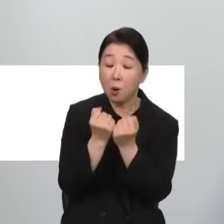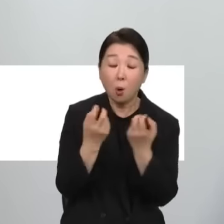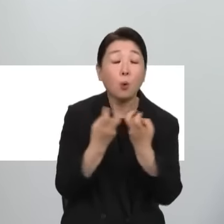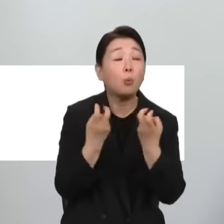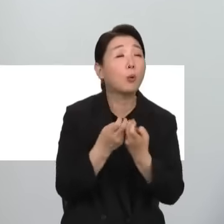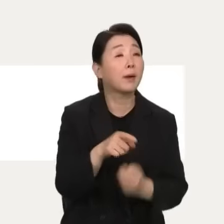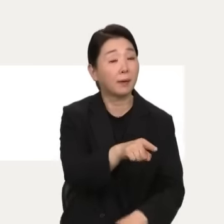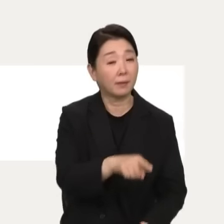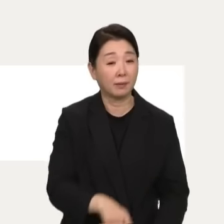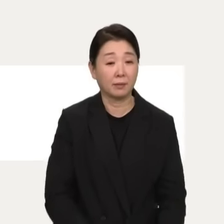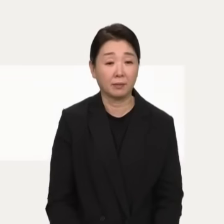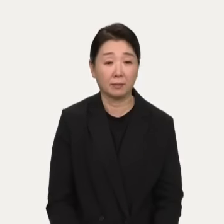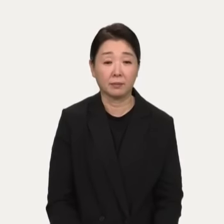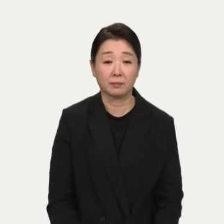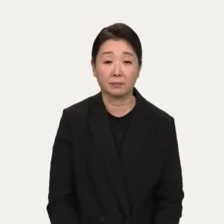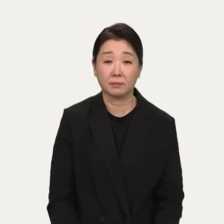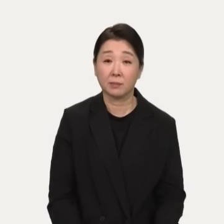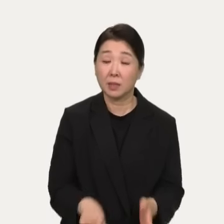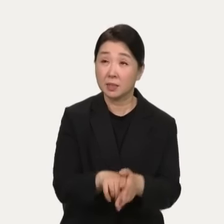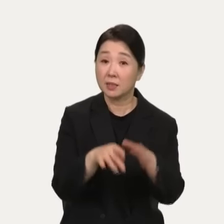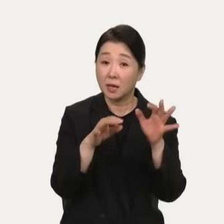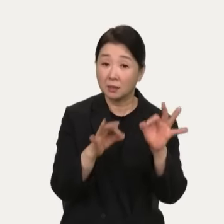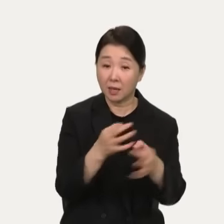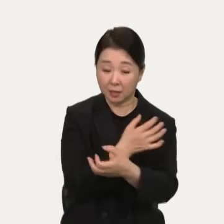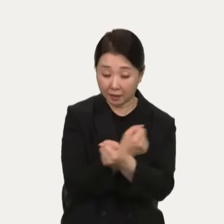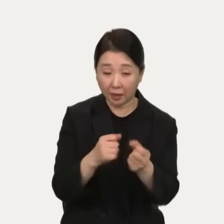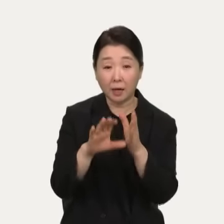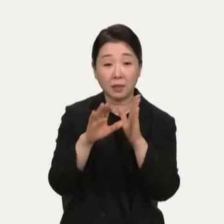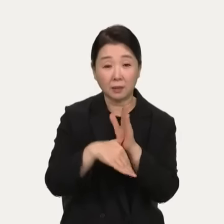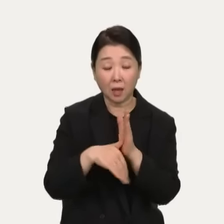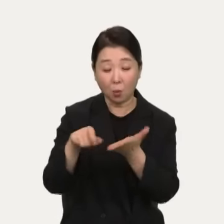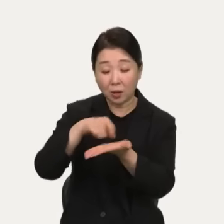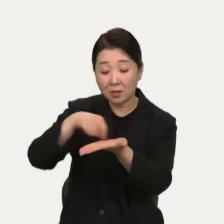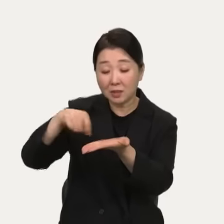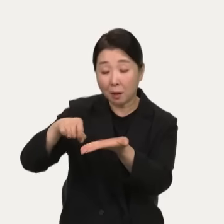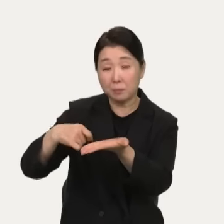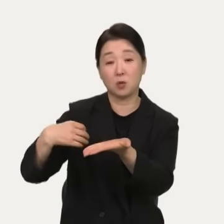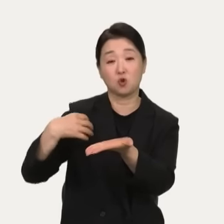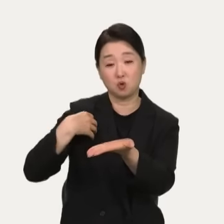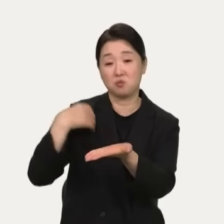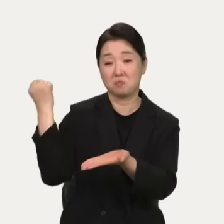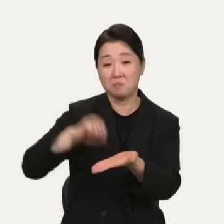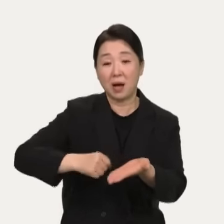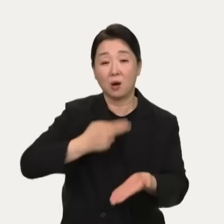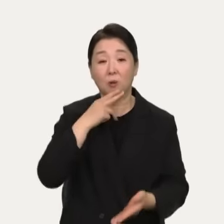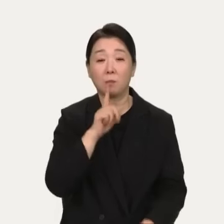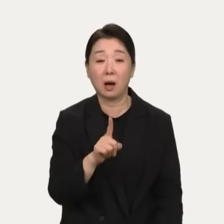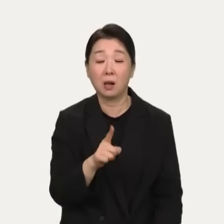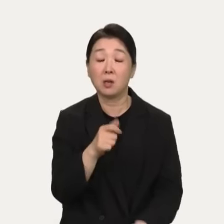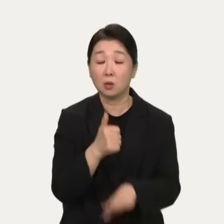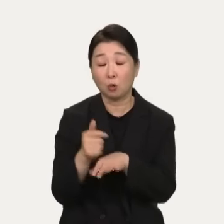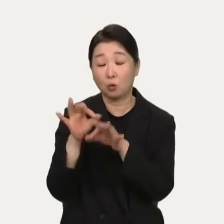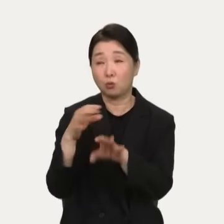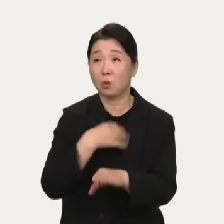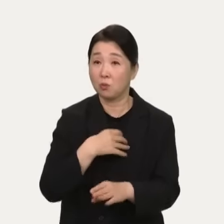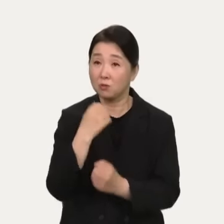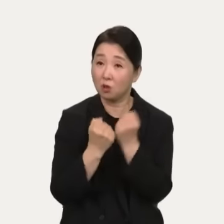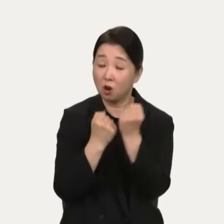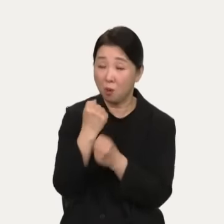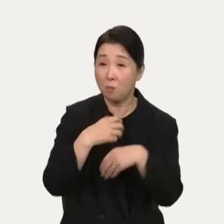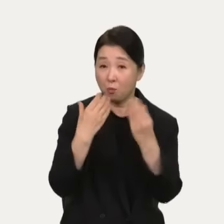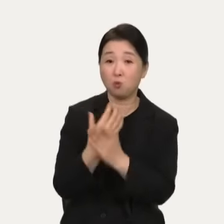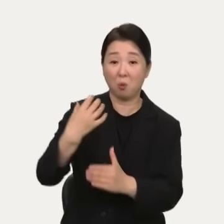어떻게 하셨나요? 신한은행은 계약 당시 자필 기재 의무를 위반하지 않았다며 투자 위험 등 설명